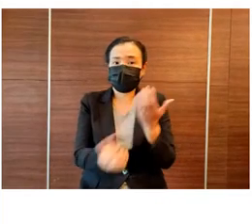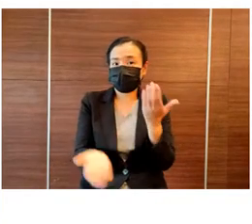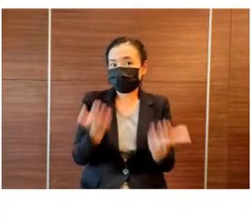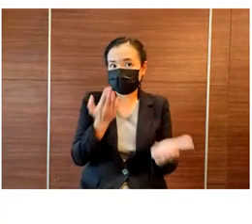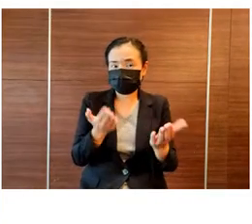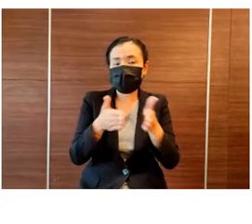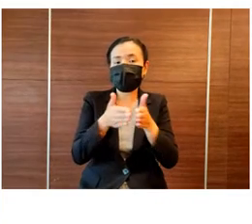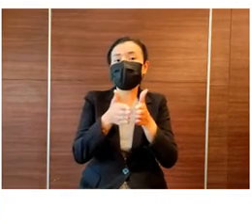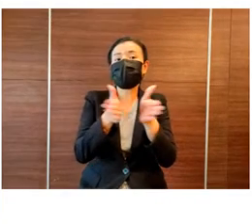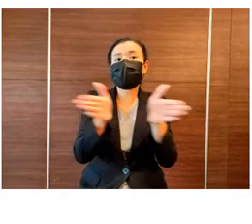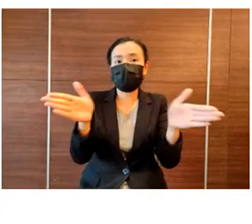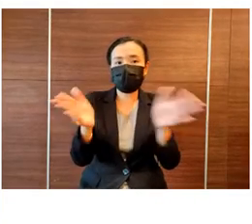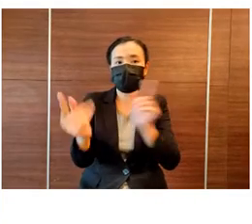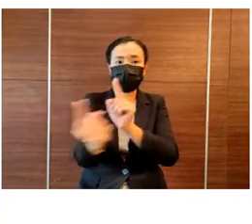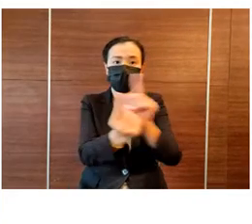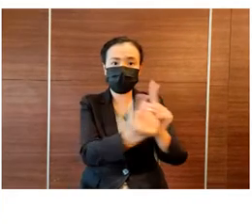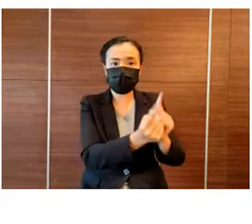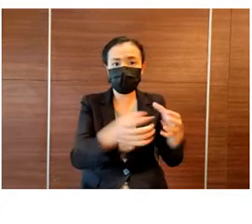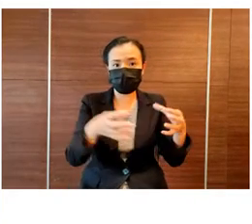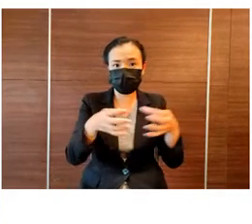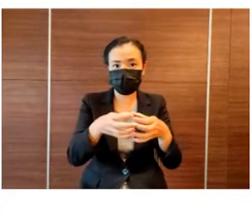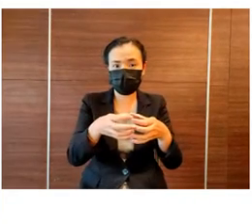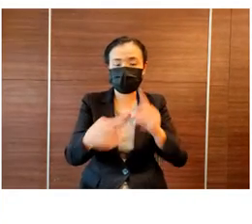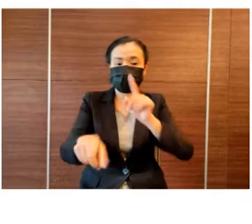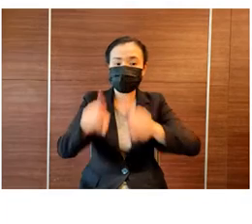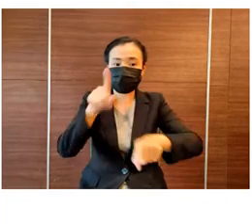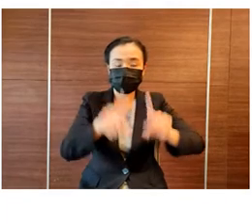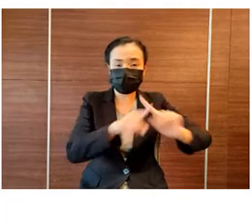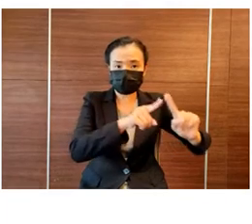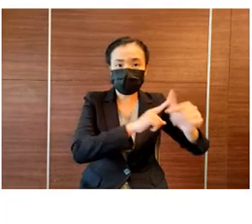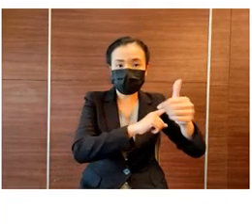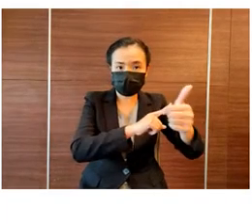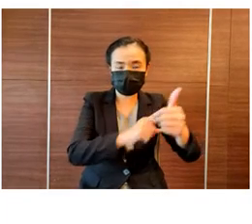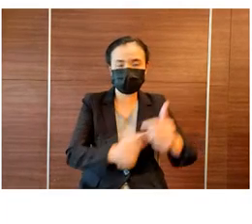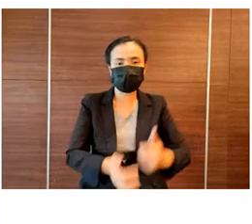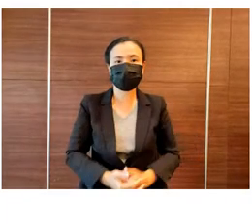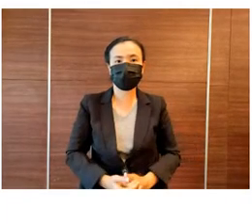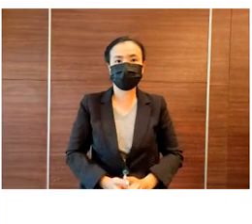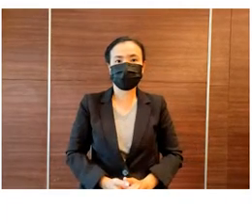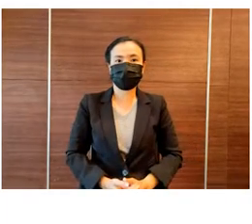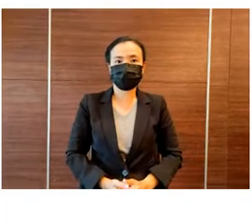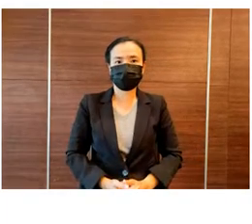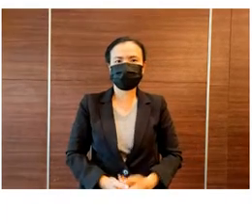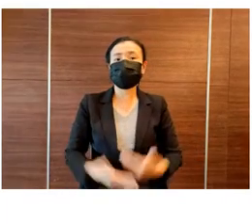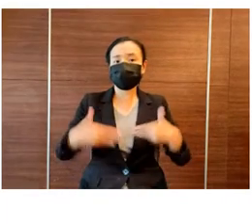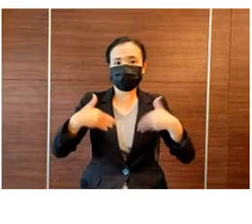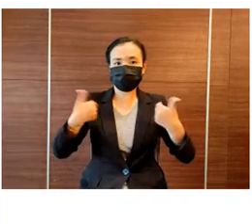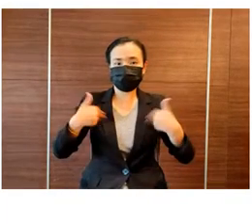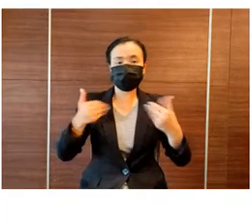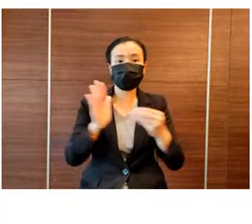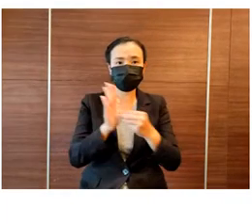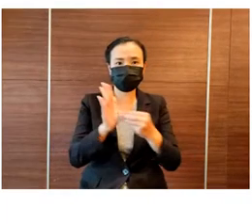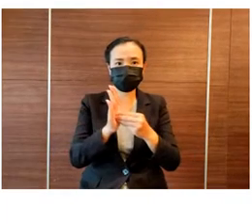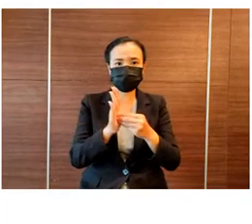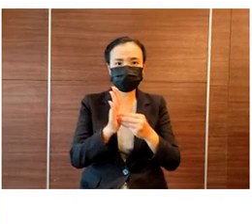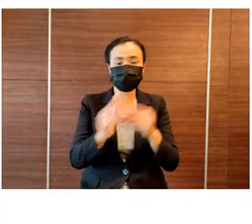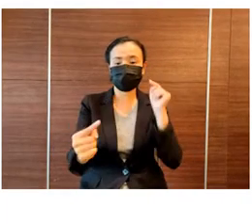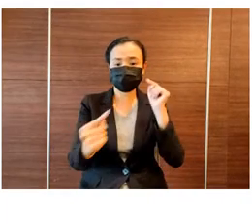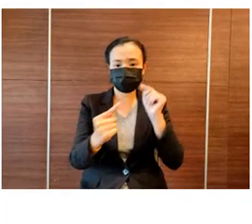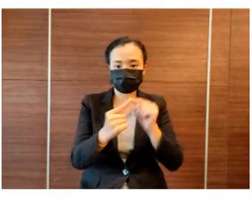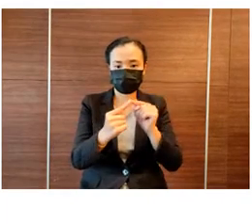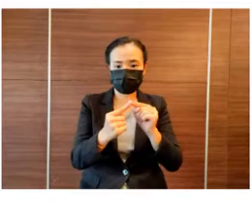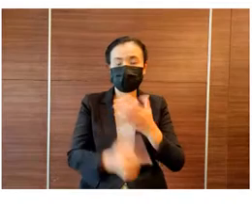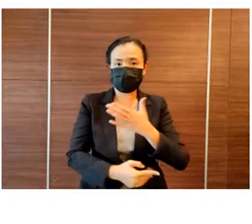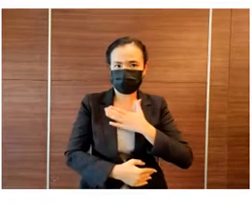าเปิดกว้างในการที่จะเจอกับกลุ่มที่หลากหลายขึ้นเพราะฉะนั้นเนี่ยก็อย่างน้อยก็ดีใจที่กทม.ยังตอบรับ